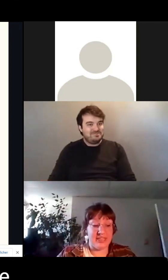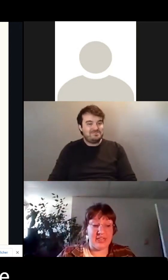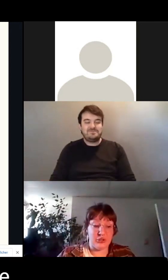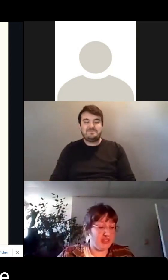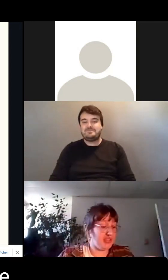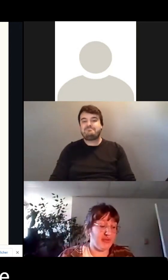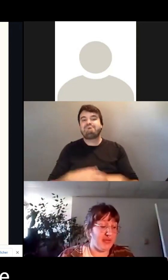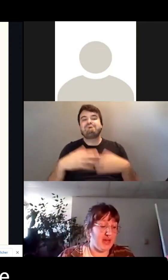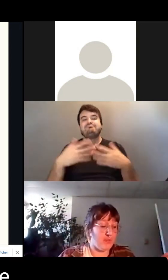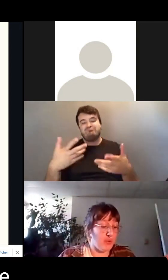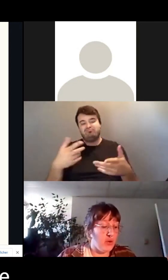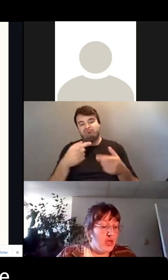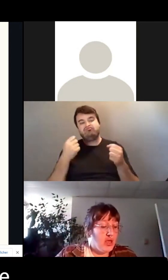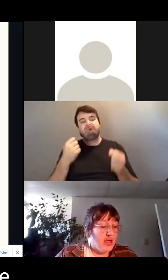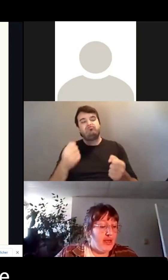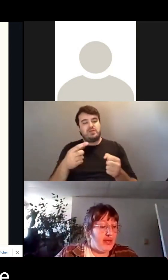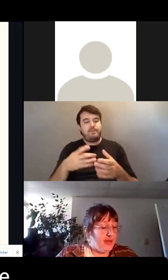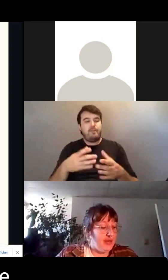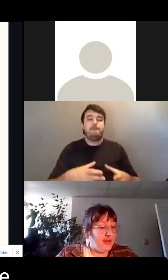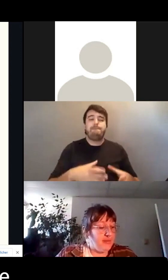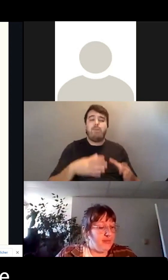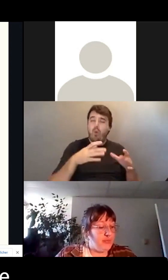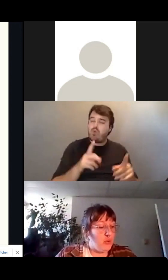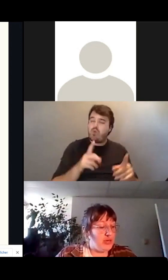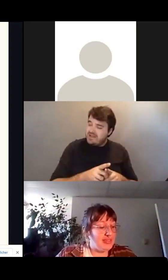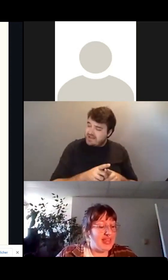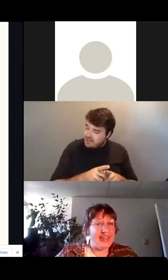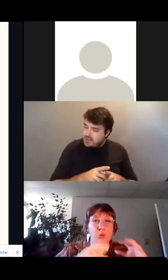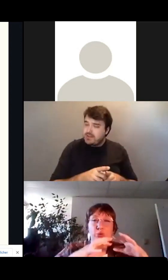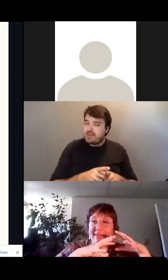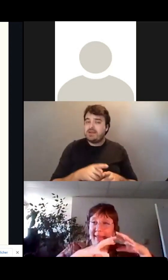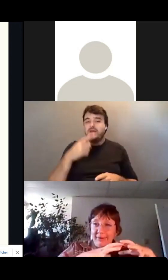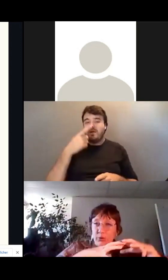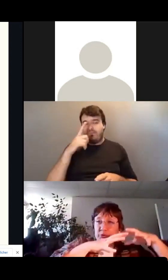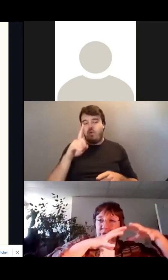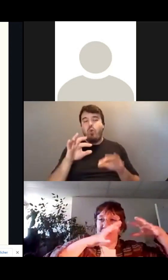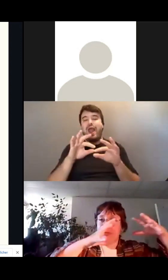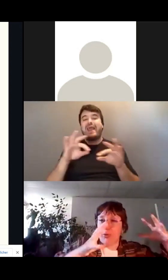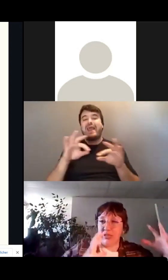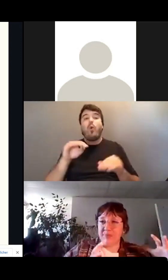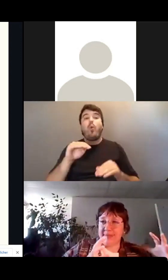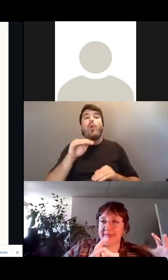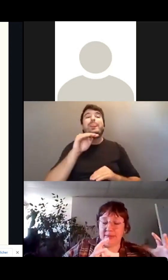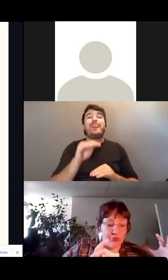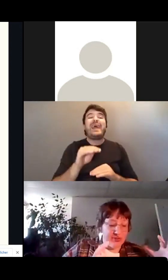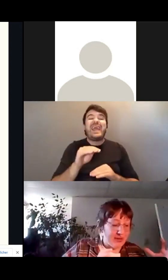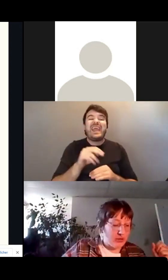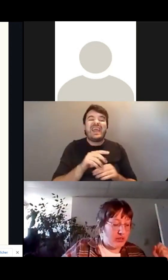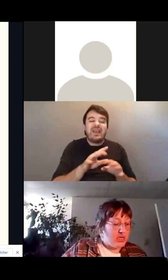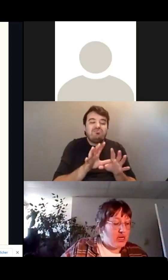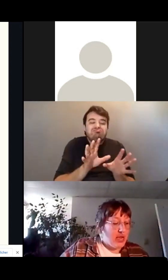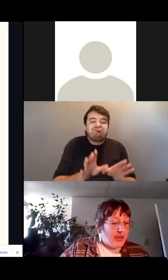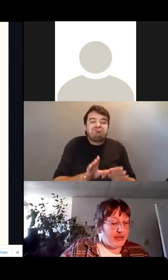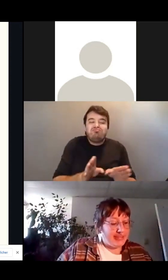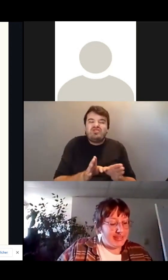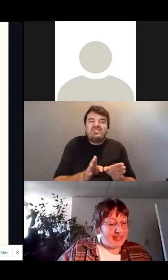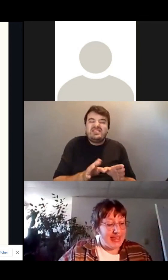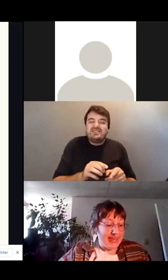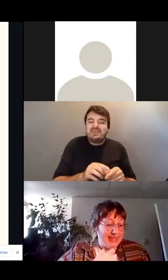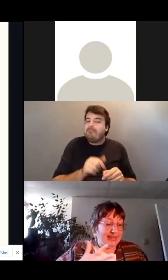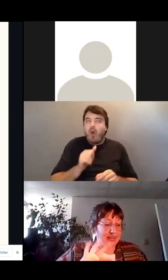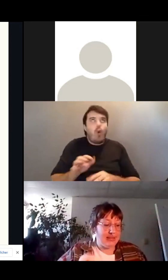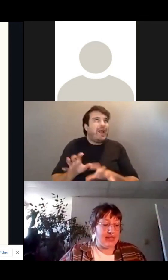Et donc, c'est quelque chose qui se fait bien en pot. Pour les haricots nains, donc ceux qui font les petits buissons, là,